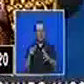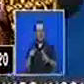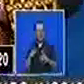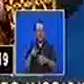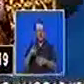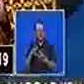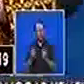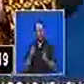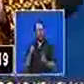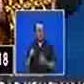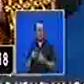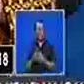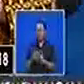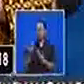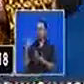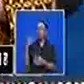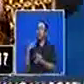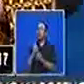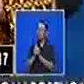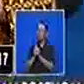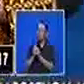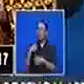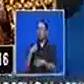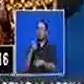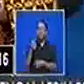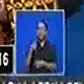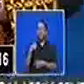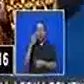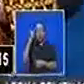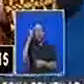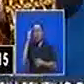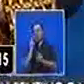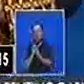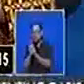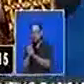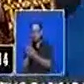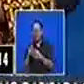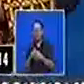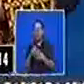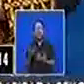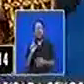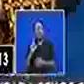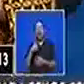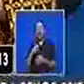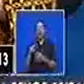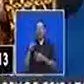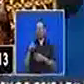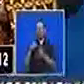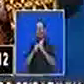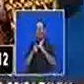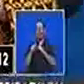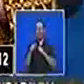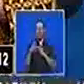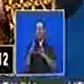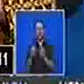kita bicara dengan stakeholders, kemudian kita berusaha mencari solusi supaya masalah-masalah ini tidak saja diselesaikan di Pekalongan tapi juga di pantai-pantai lain